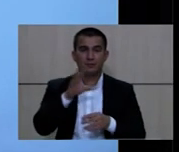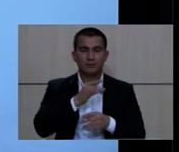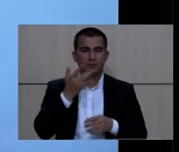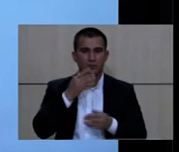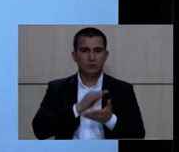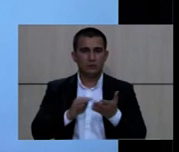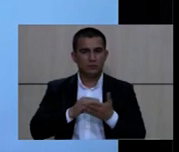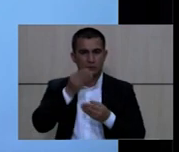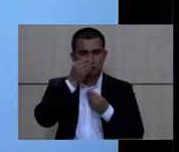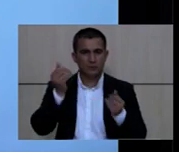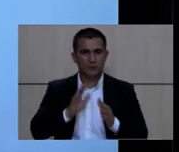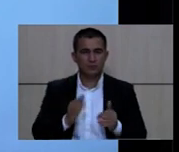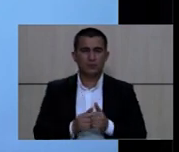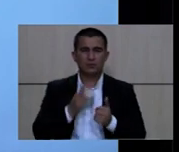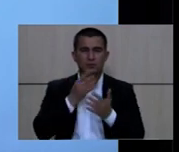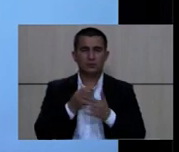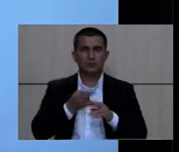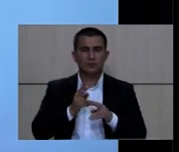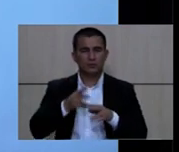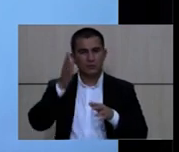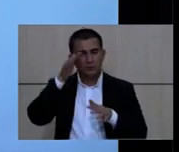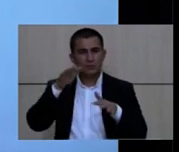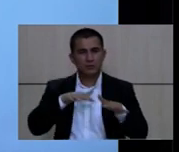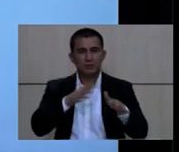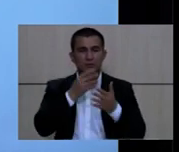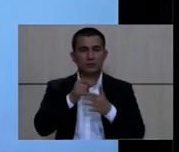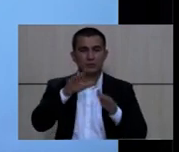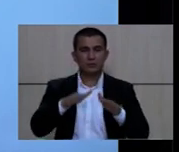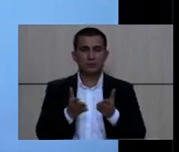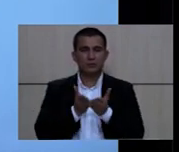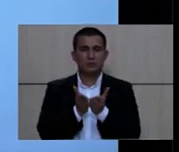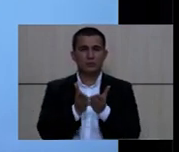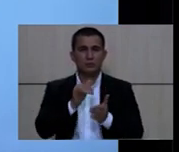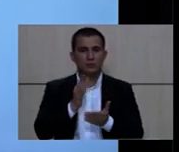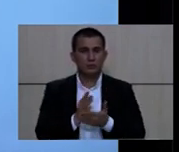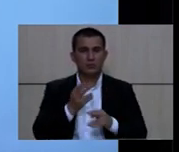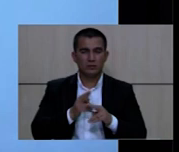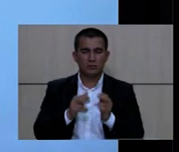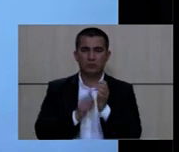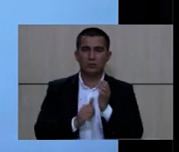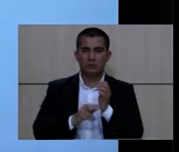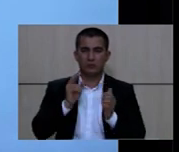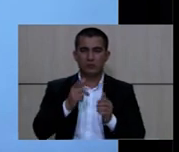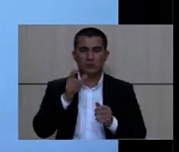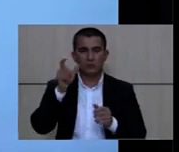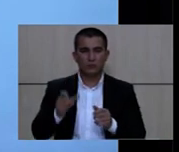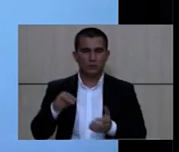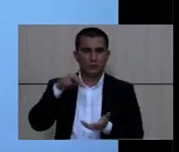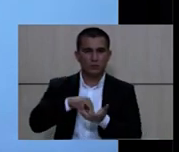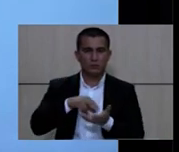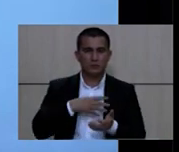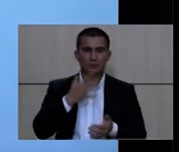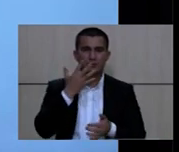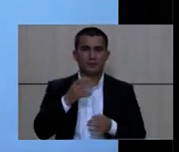unutmang. Sohilda tinch turgan qayiqdan massasi 60 kg bo'lgan odam 5